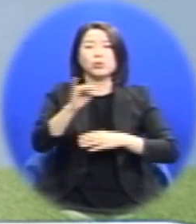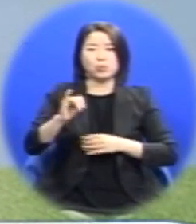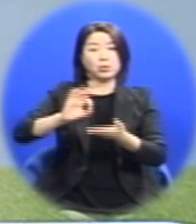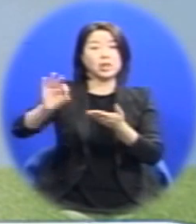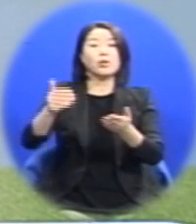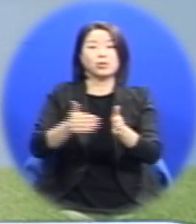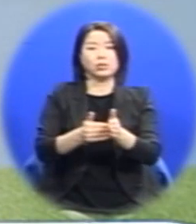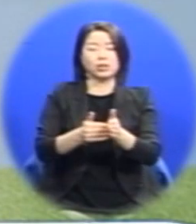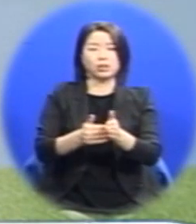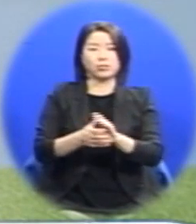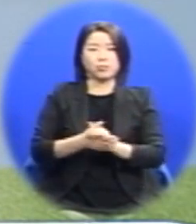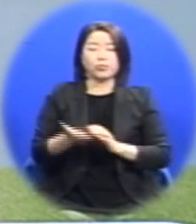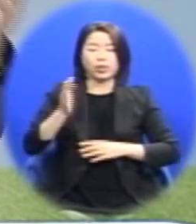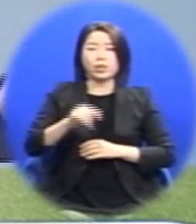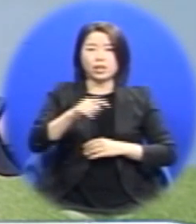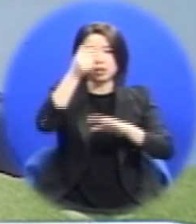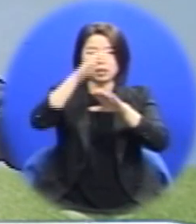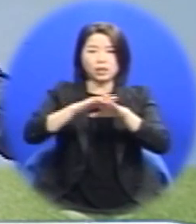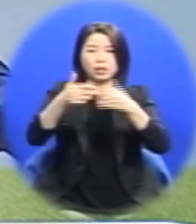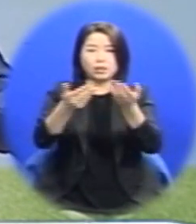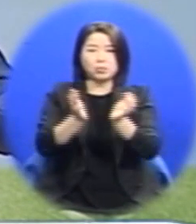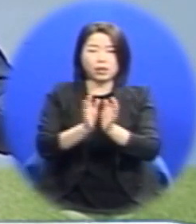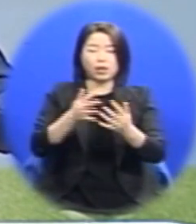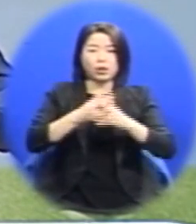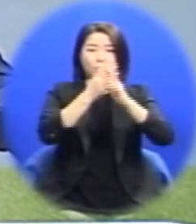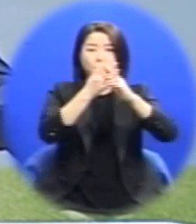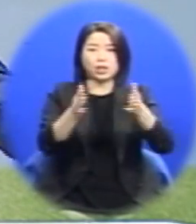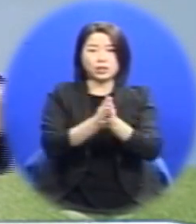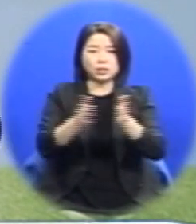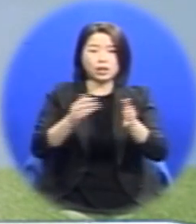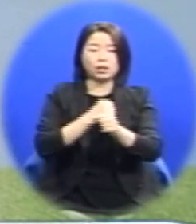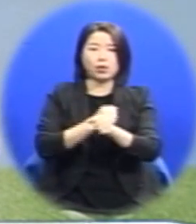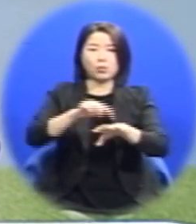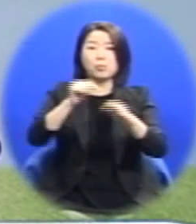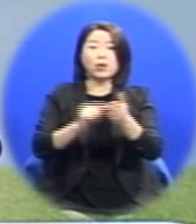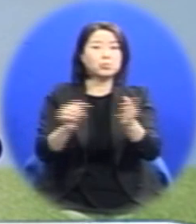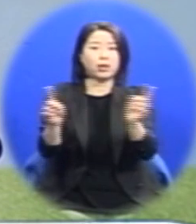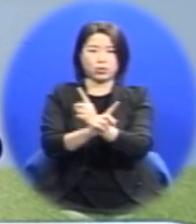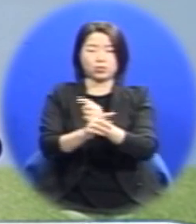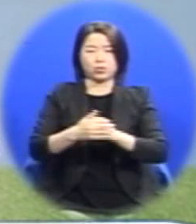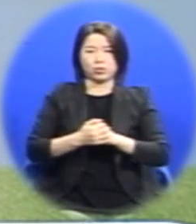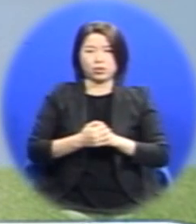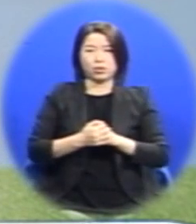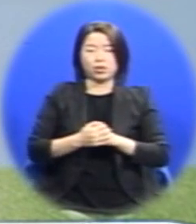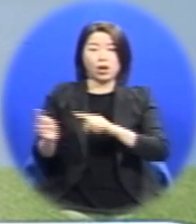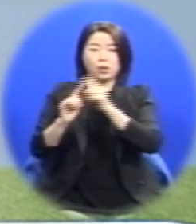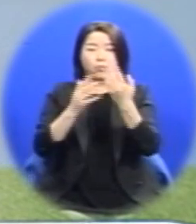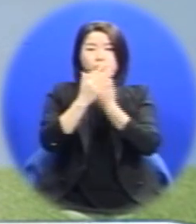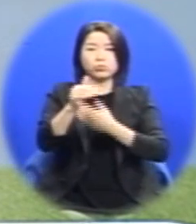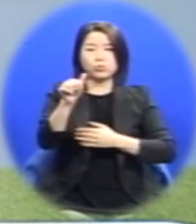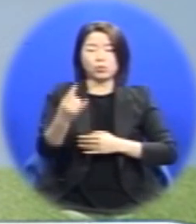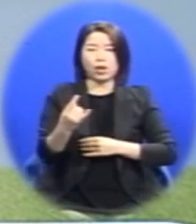썼어요. 근데 이 예배당 공사를 시작하고 마음이 바뀌었어요. 부흥의